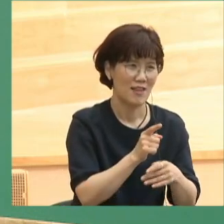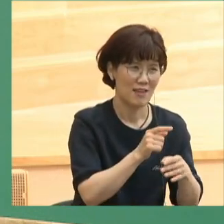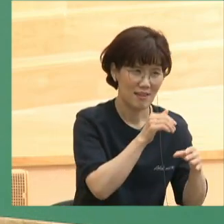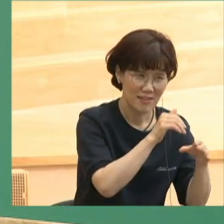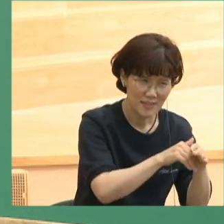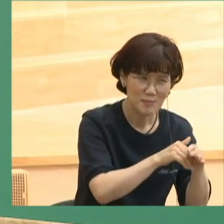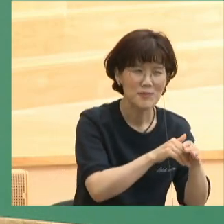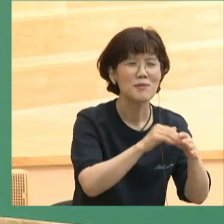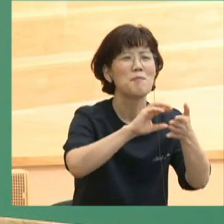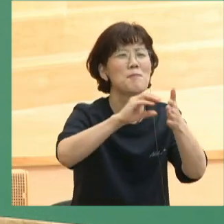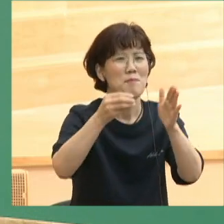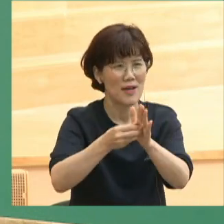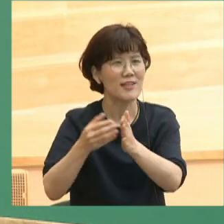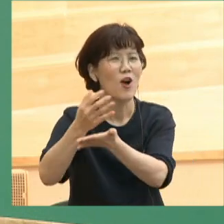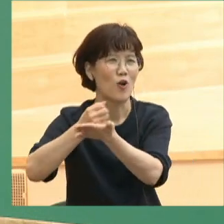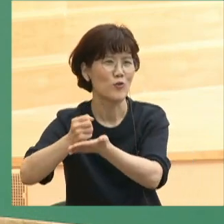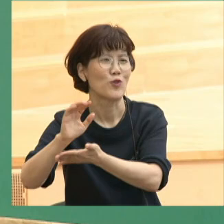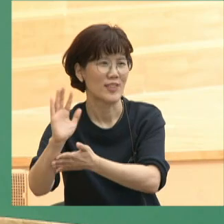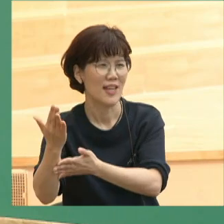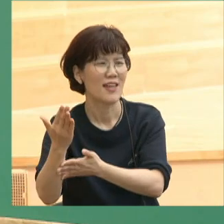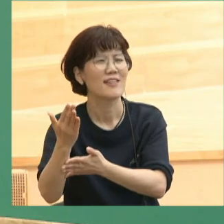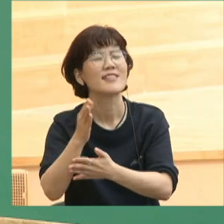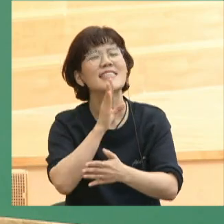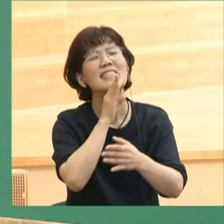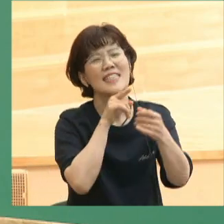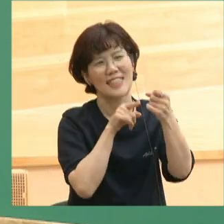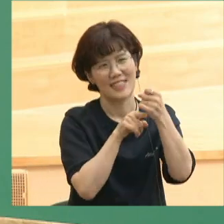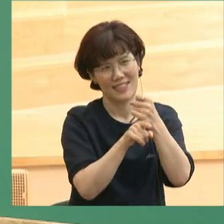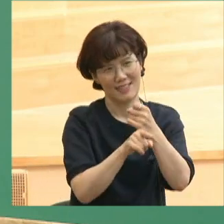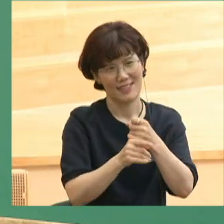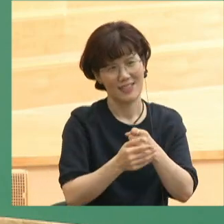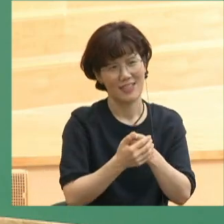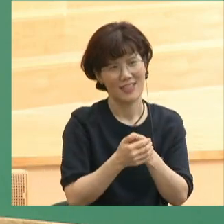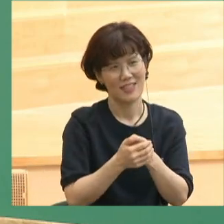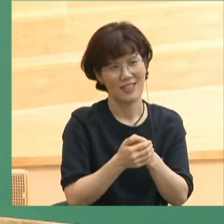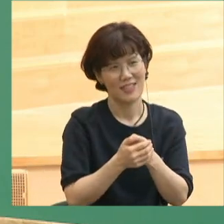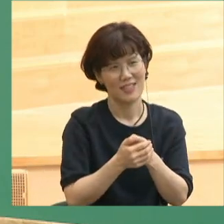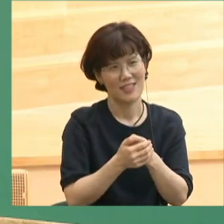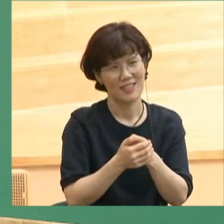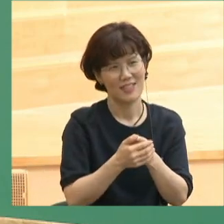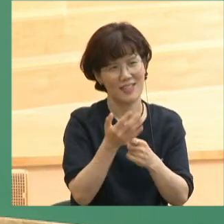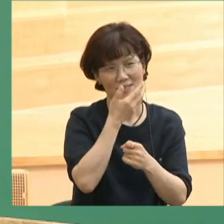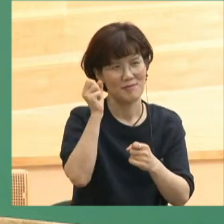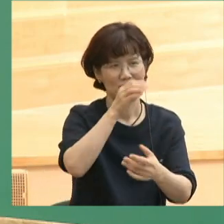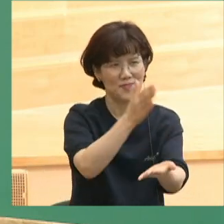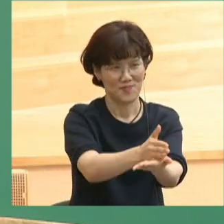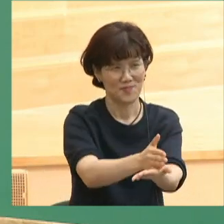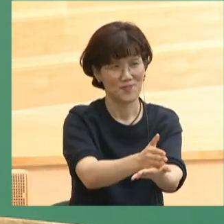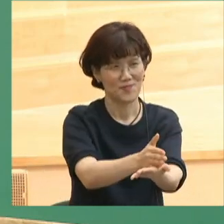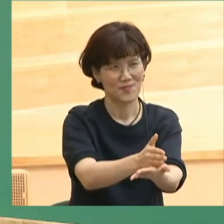심은 만큼 거둔다는 이 평범한 진리 외면하지 않기를 주의 이름으로 축복합니다. 아멘.